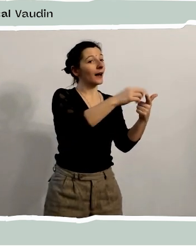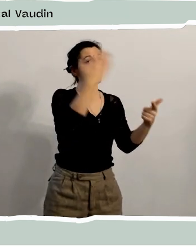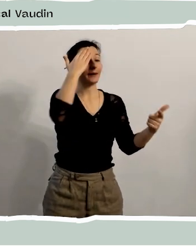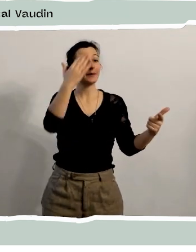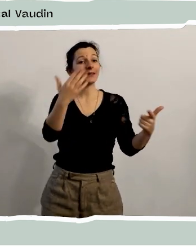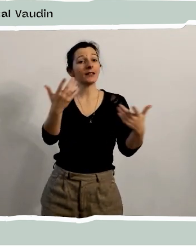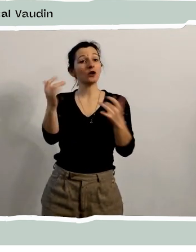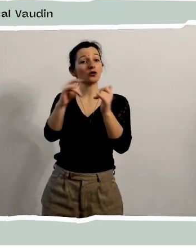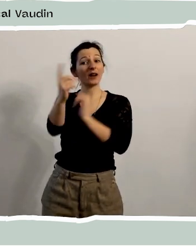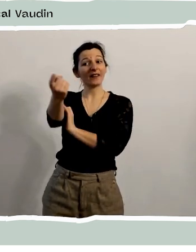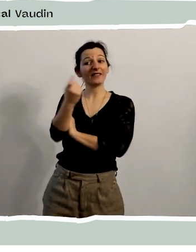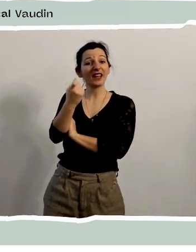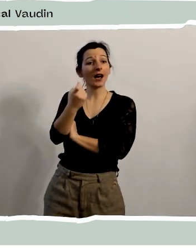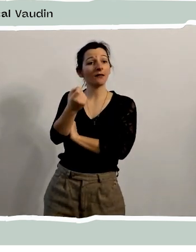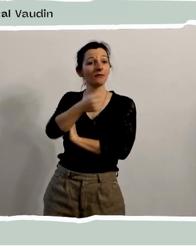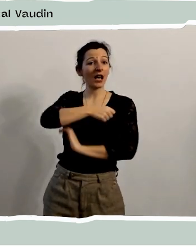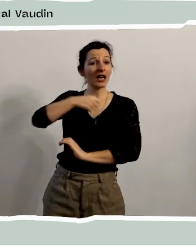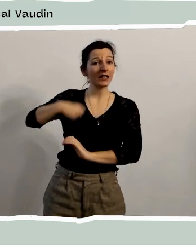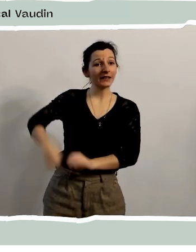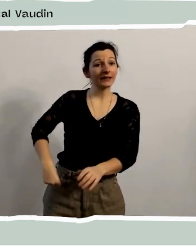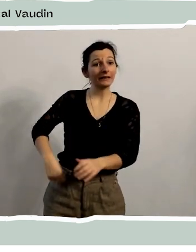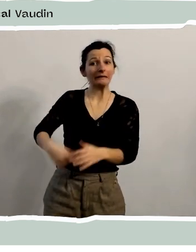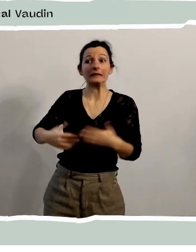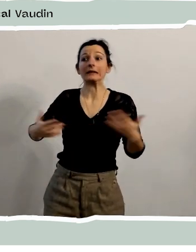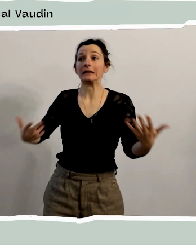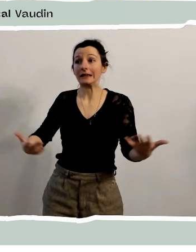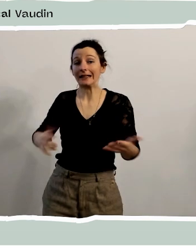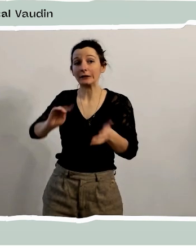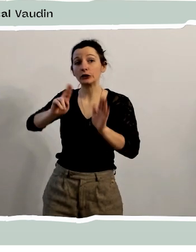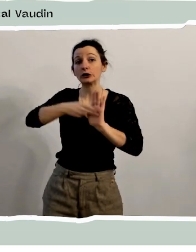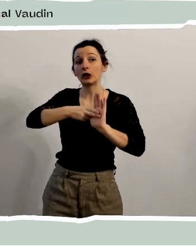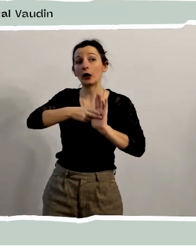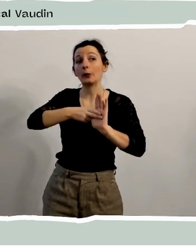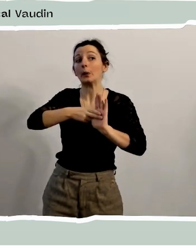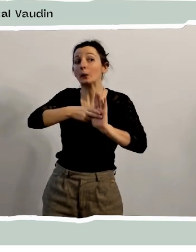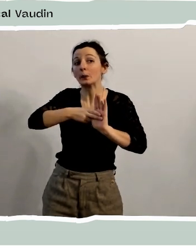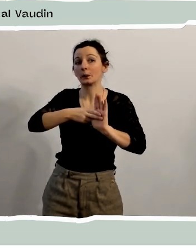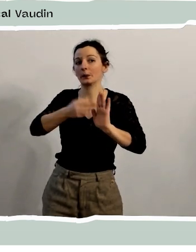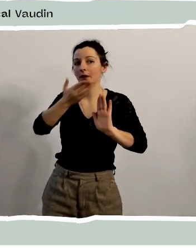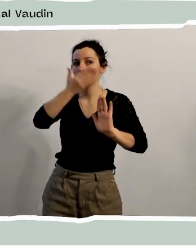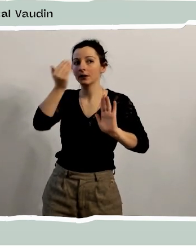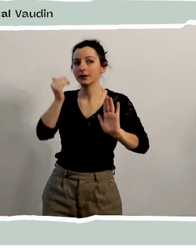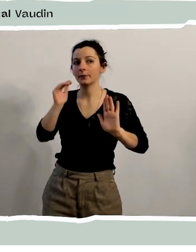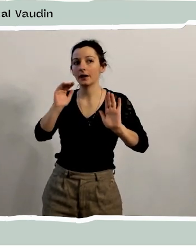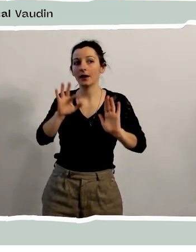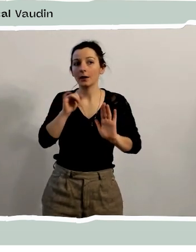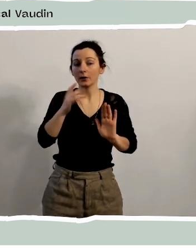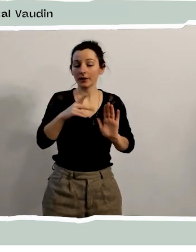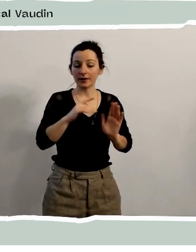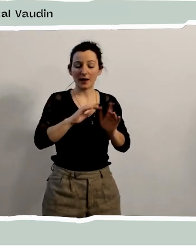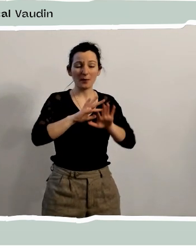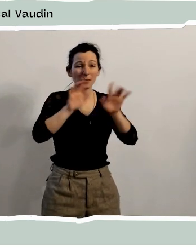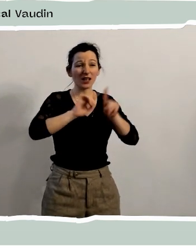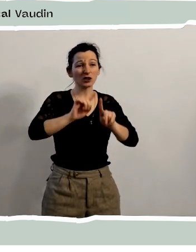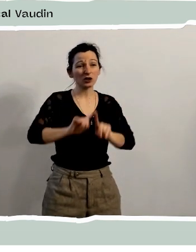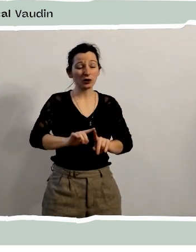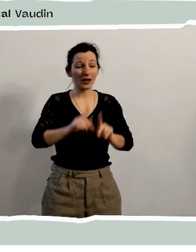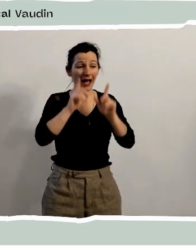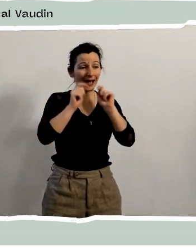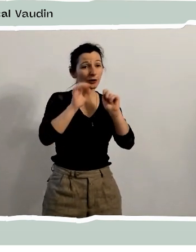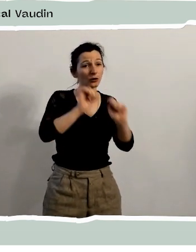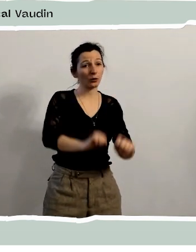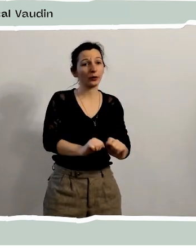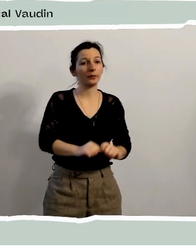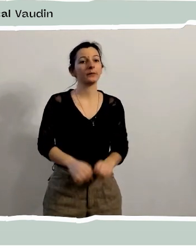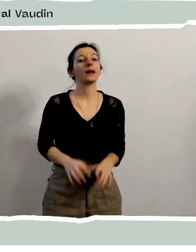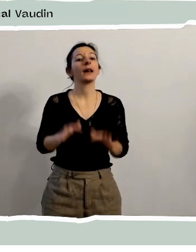importés, on ne sait pas. Donc voilà, donc on peut aussi faire attention à ces différents secteurs. On va